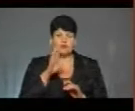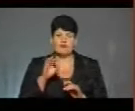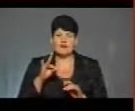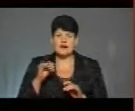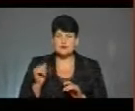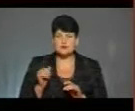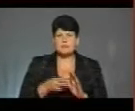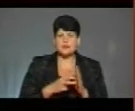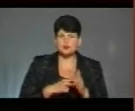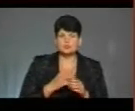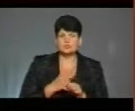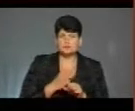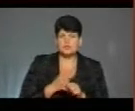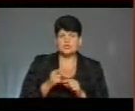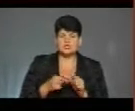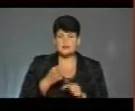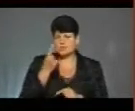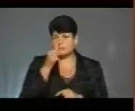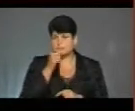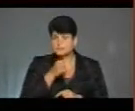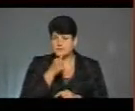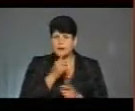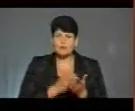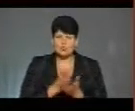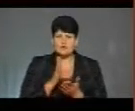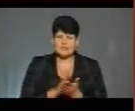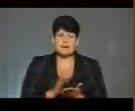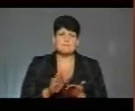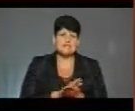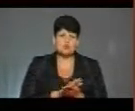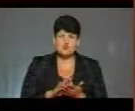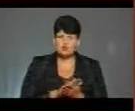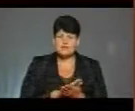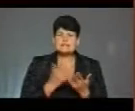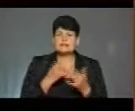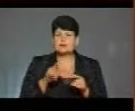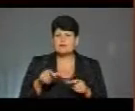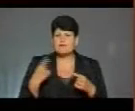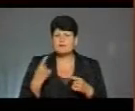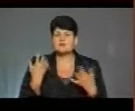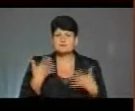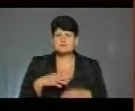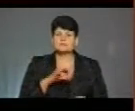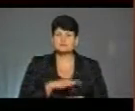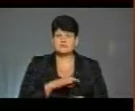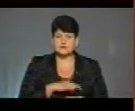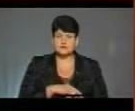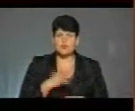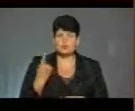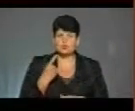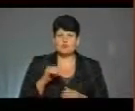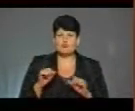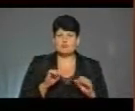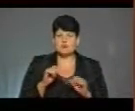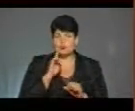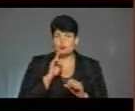Олександра Томчука, планують запустити через місяць. Послуга є безкоштовною. Скільки людей в області вже скористалося нею, в обласному